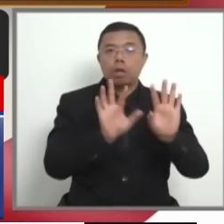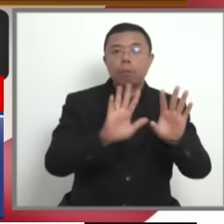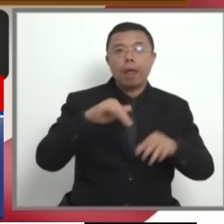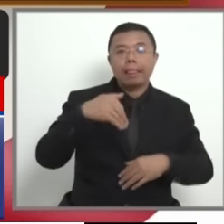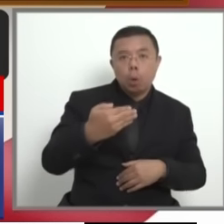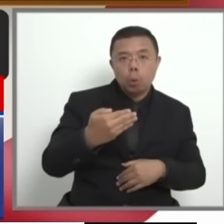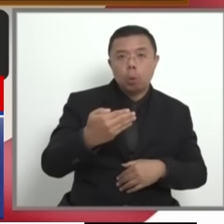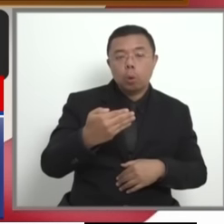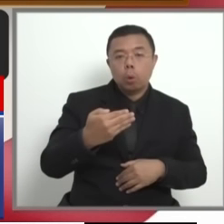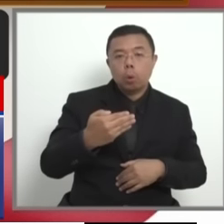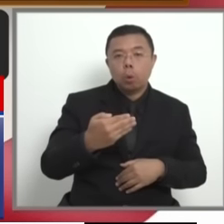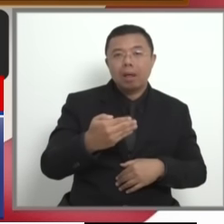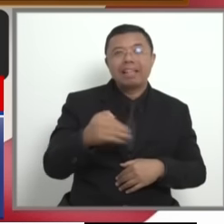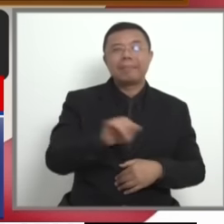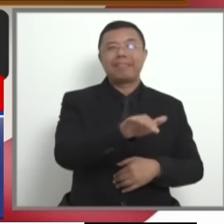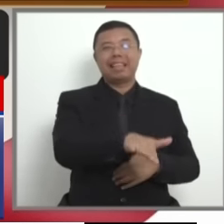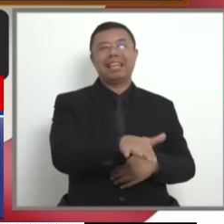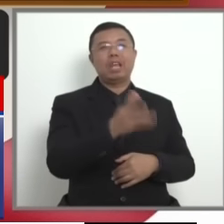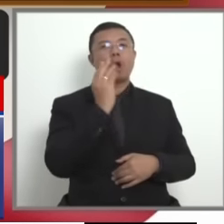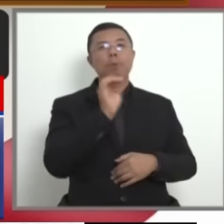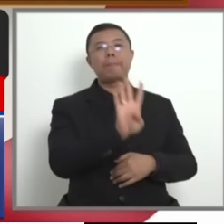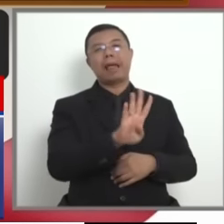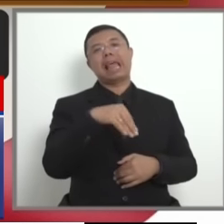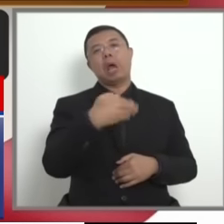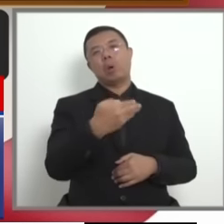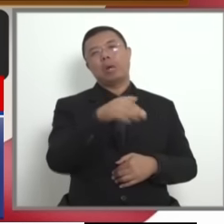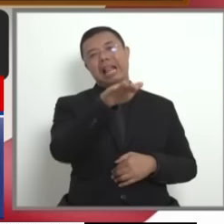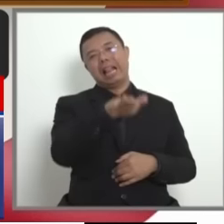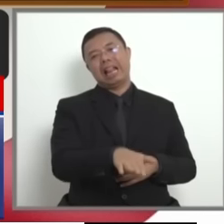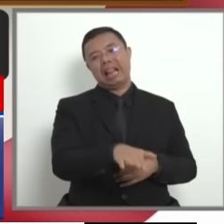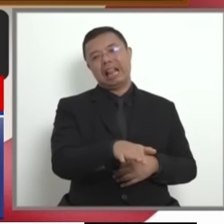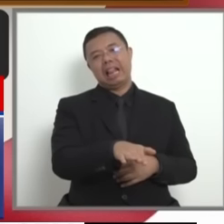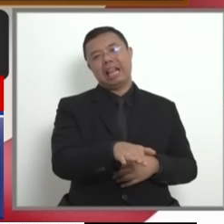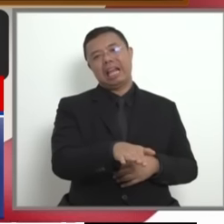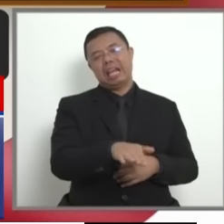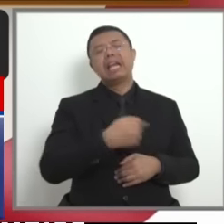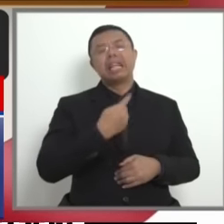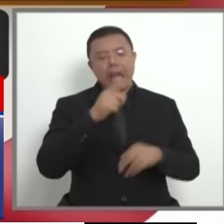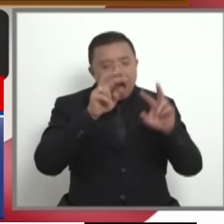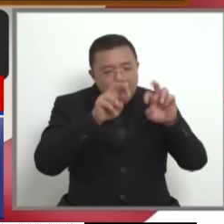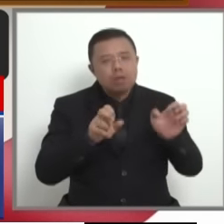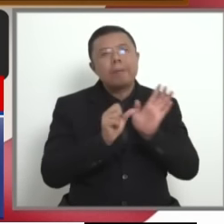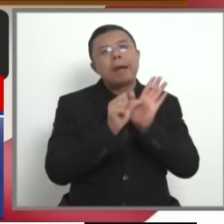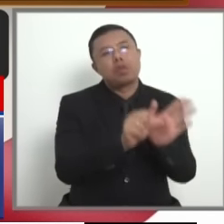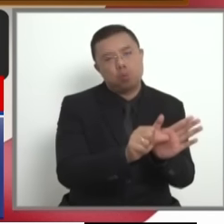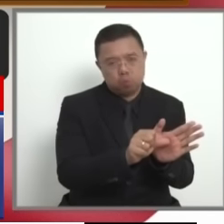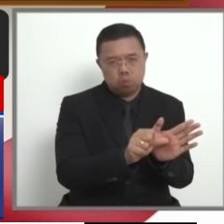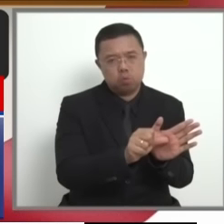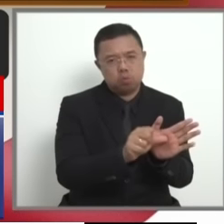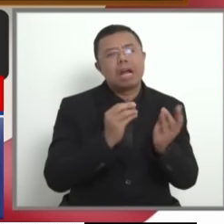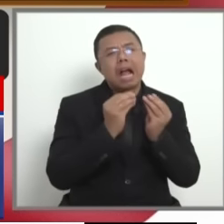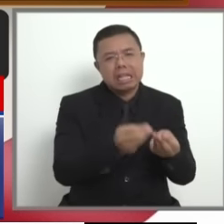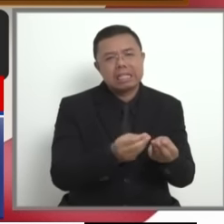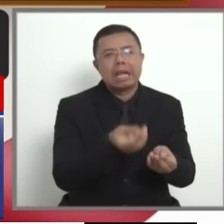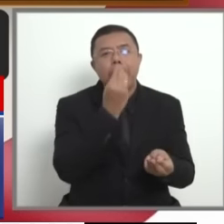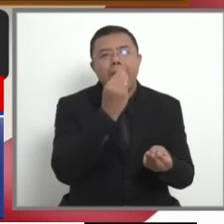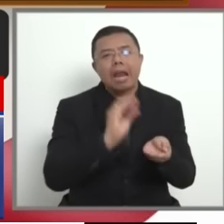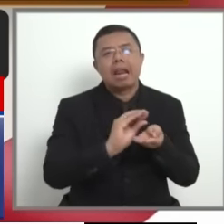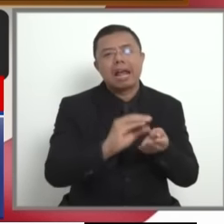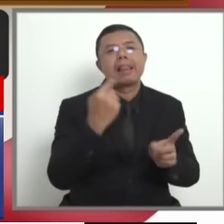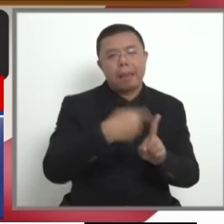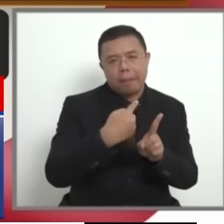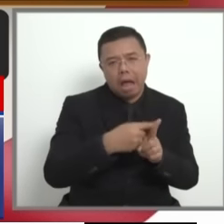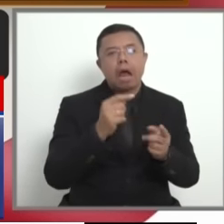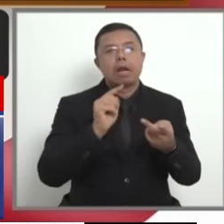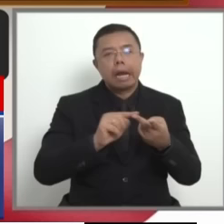tahun badannya seperti anak umur 4 tahun jadi Ee Kita harus intervensi kita harus kasih bantuan makan